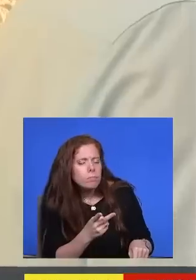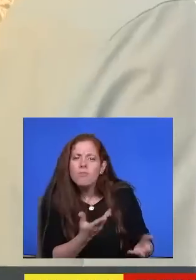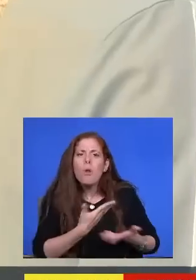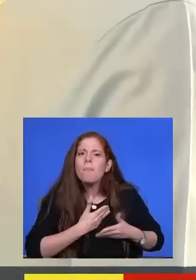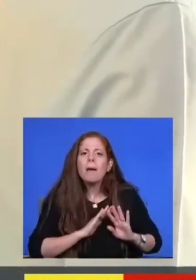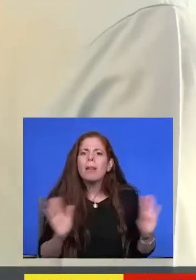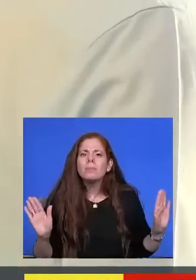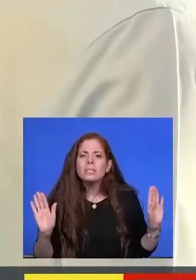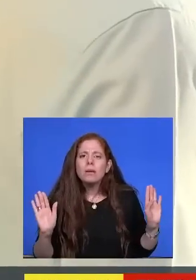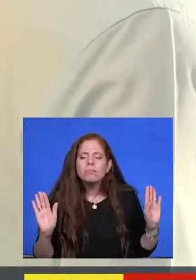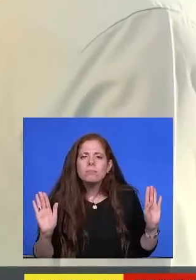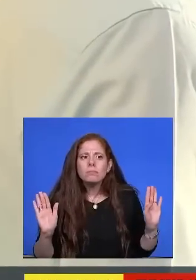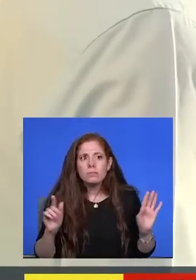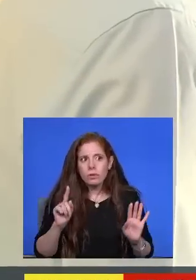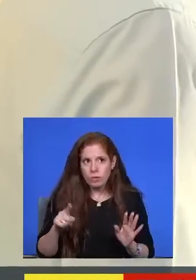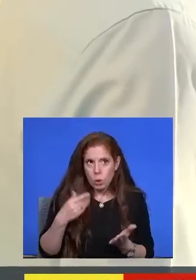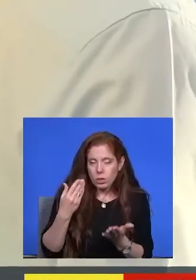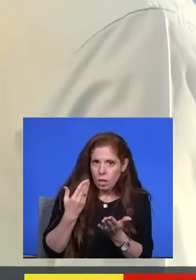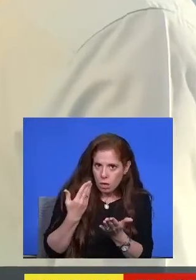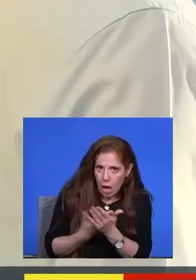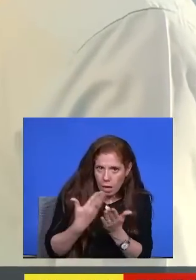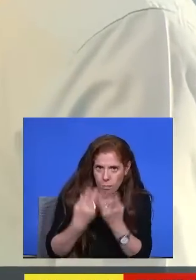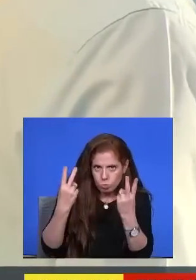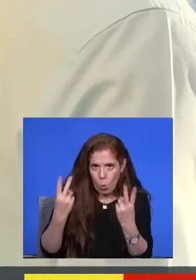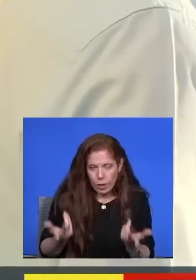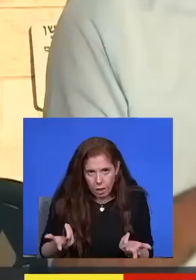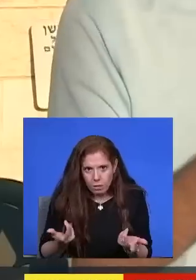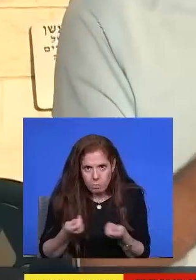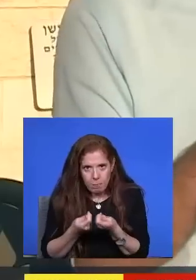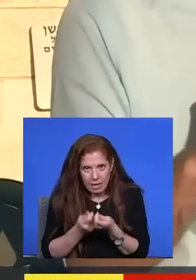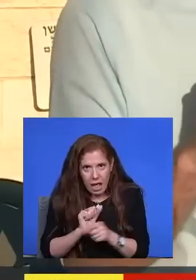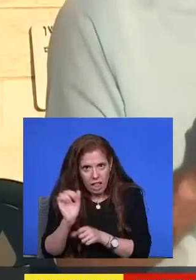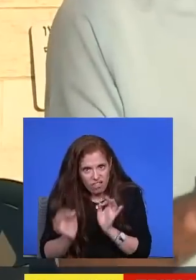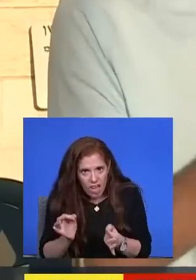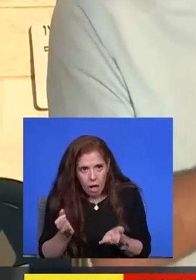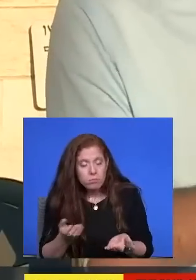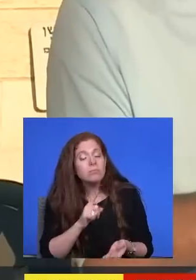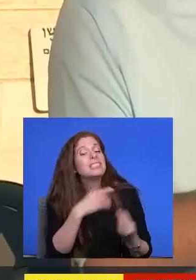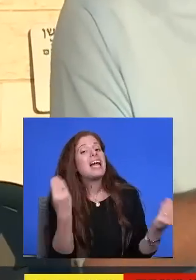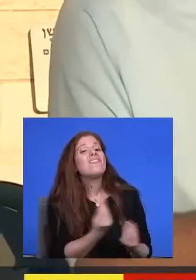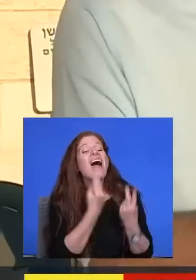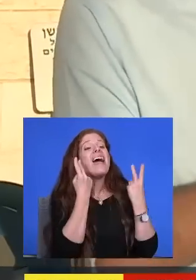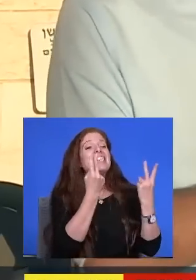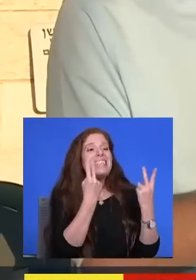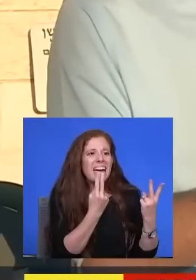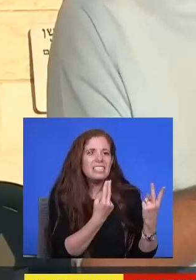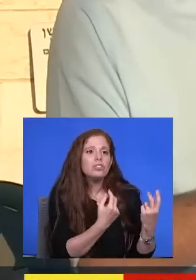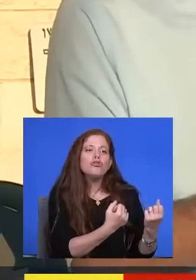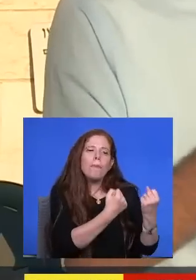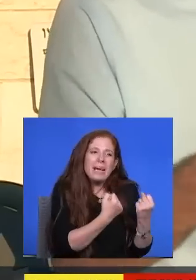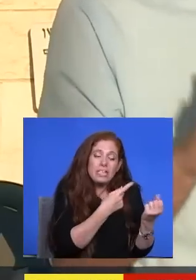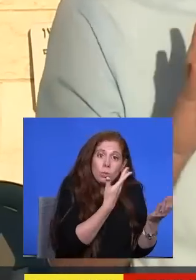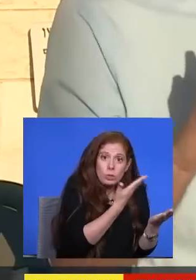את זה. וזאת ראייה מאוד משמעותית, חוות דעת מאוד משמעותית מבחינת התביעה. זה בעצם הדבר העיקרי שמחזק את אותה הודעה שעומד